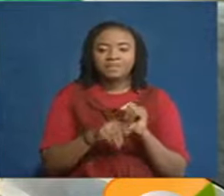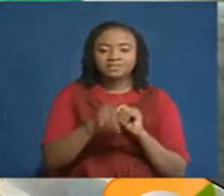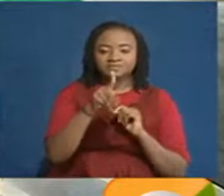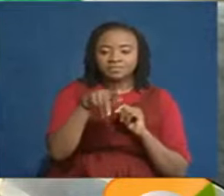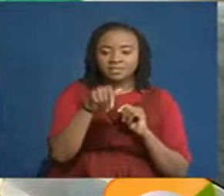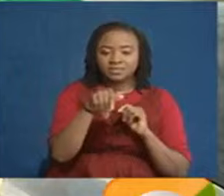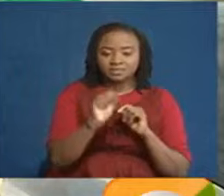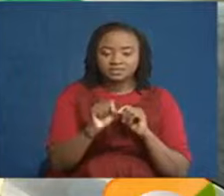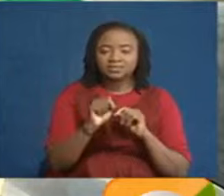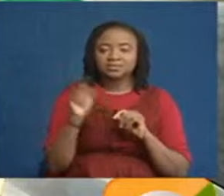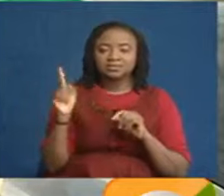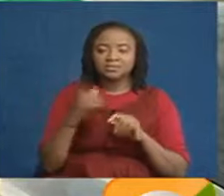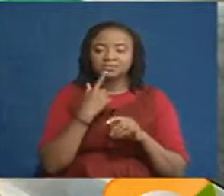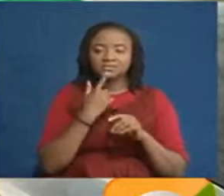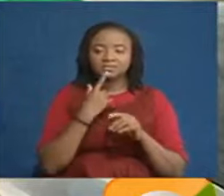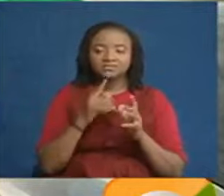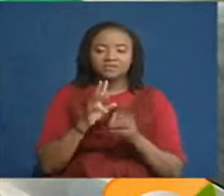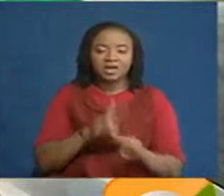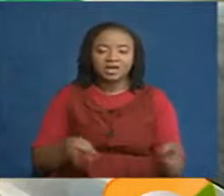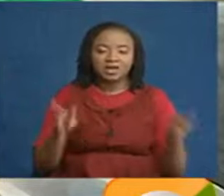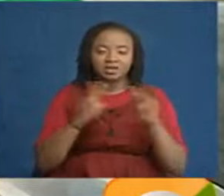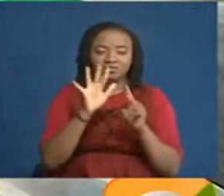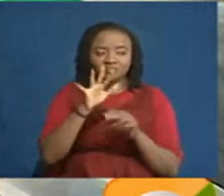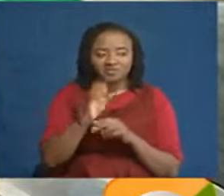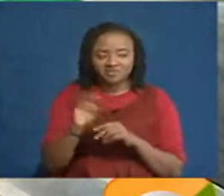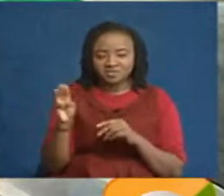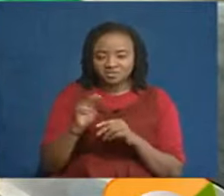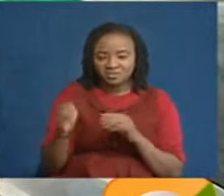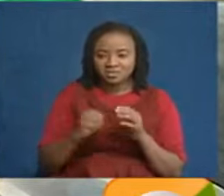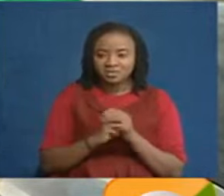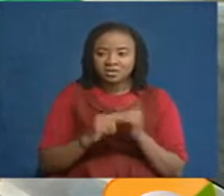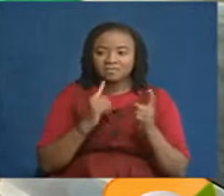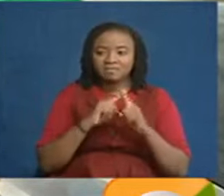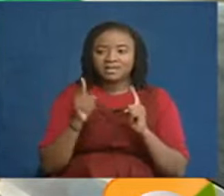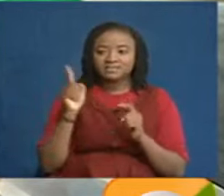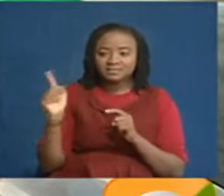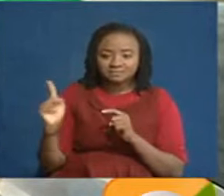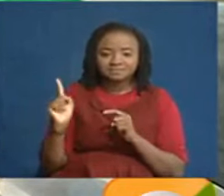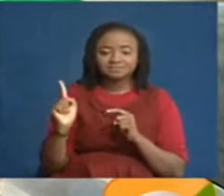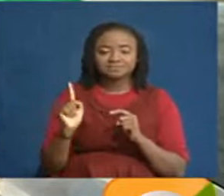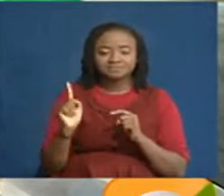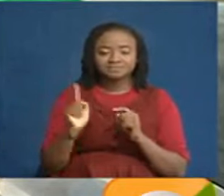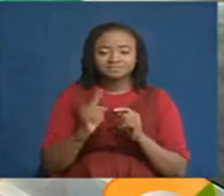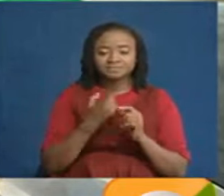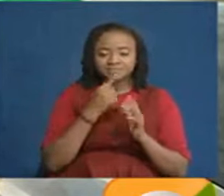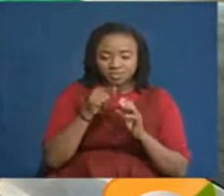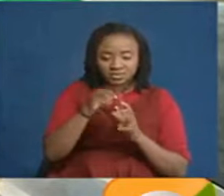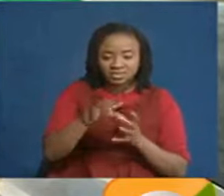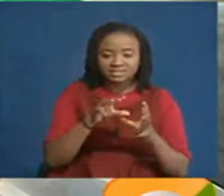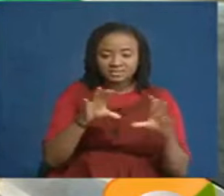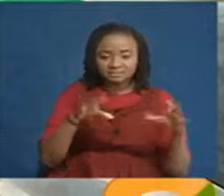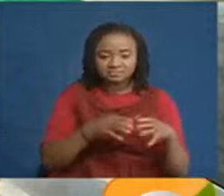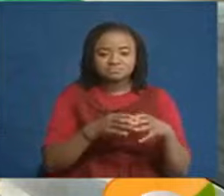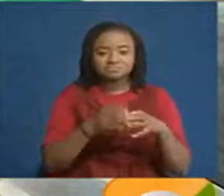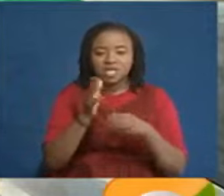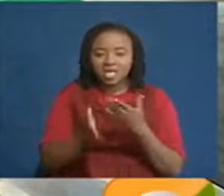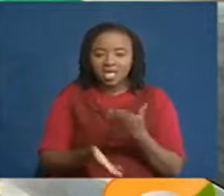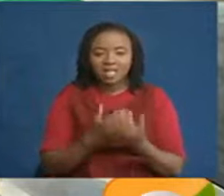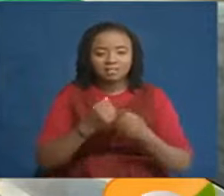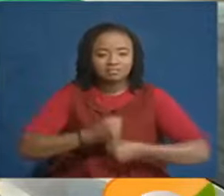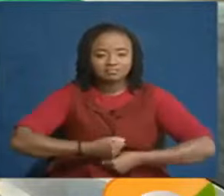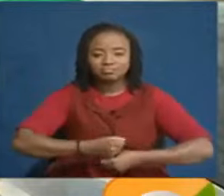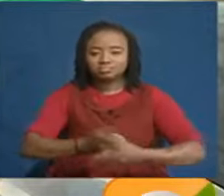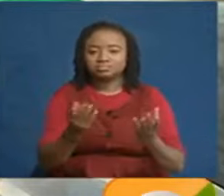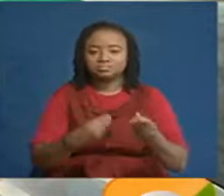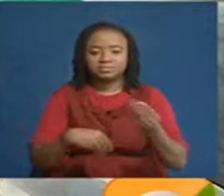gharama ya shilingi milioni 50. Naam, kwa mujibu wa katibu katika idara hiyo Umi Bashir, kiunzi hicho kitatumika kusambaza na kuuza bidhaa